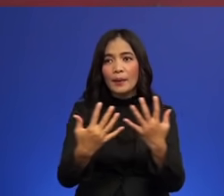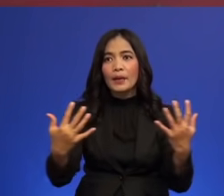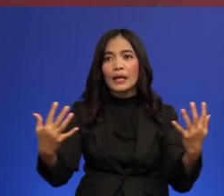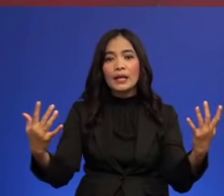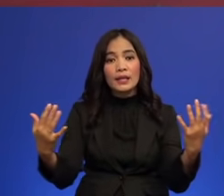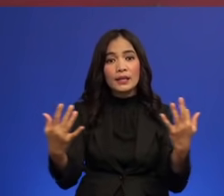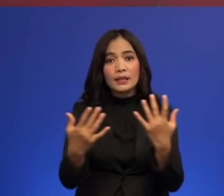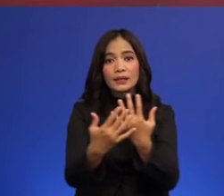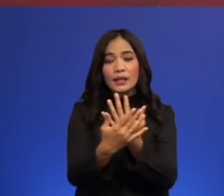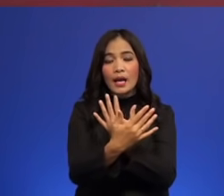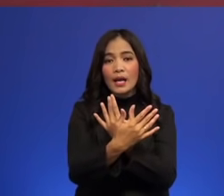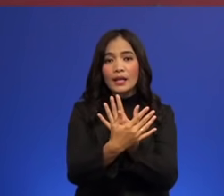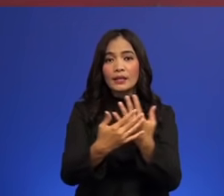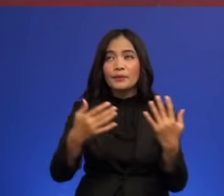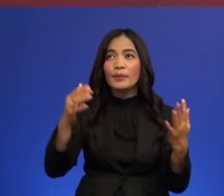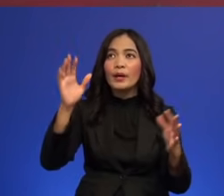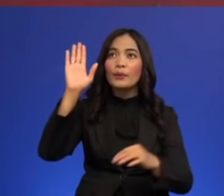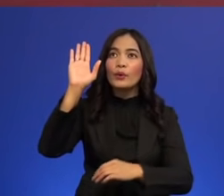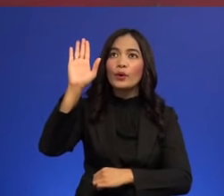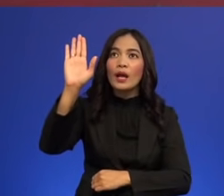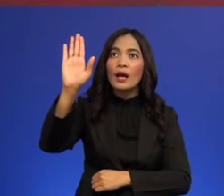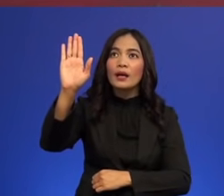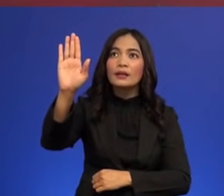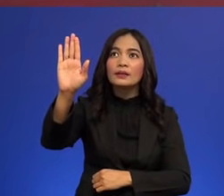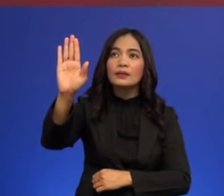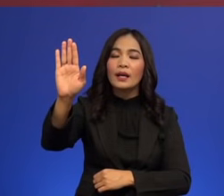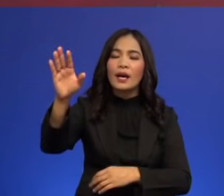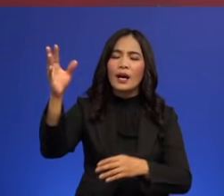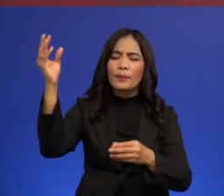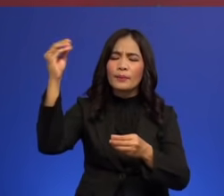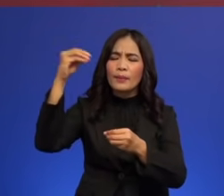Setiap insan berpulang